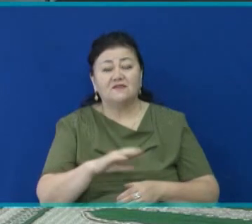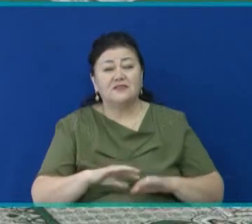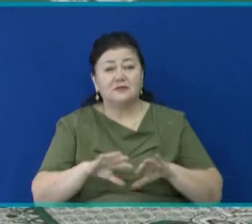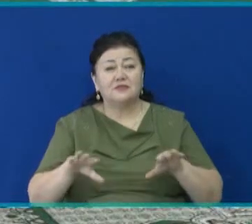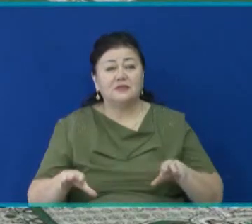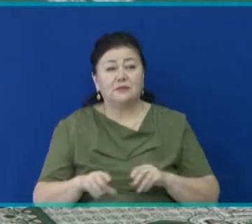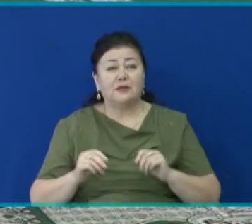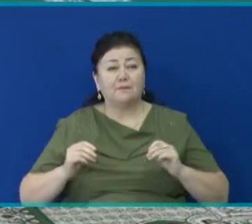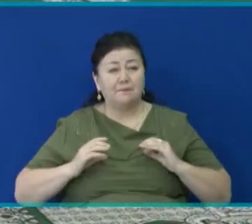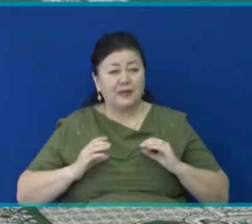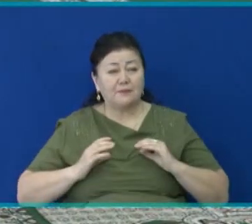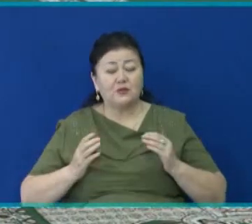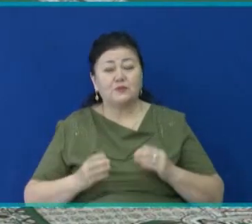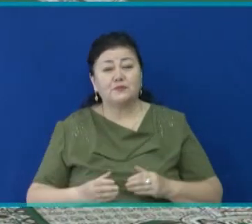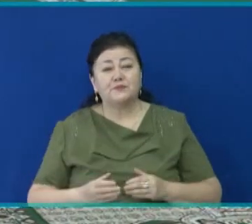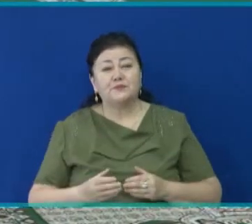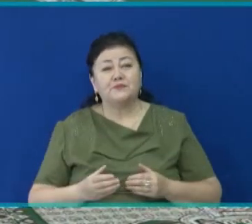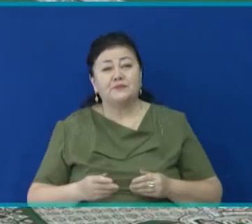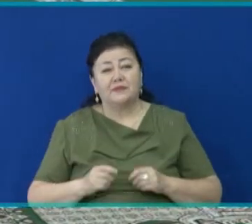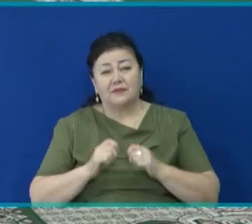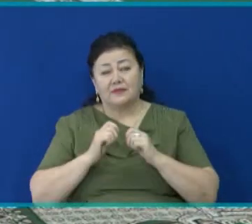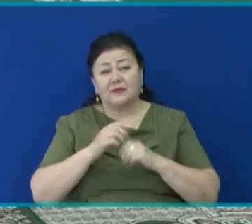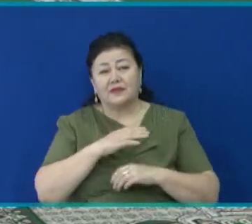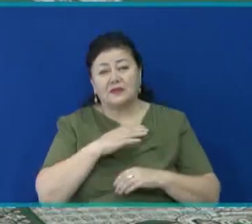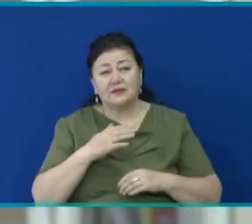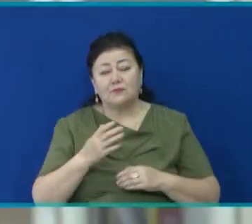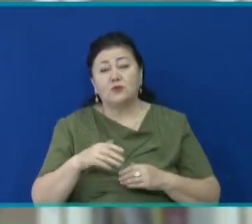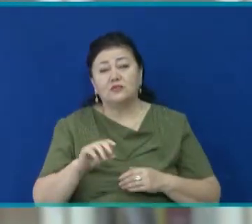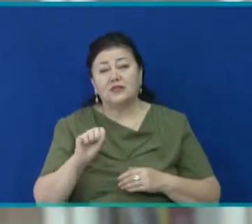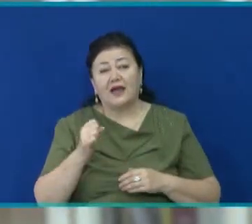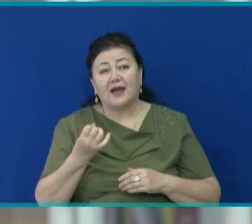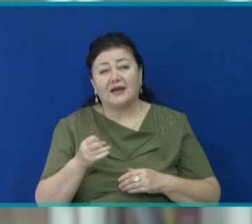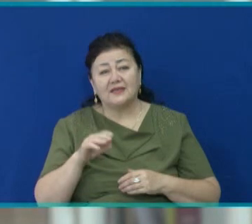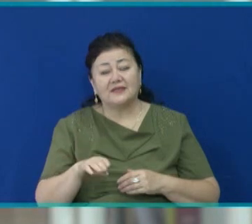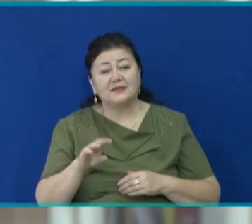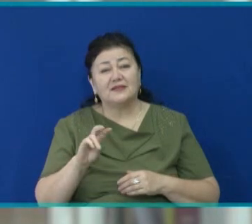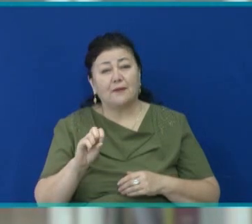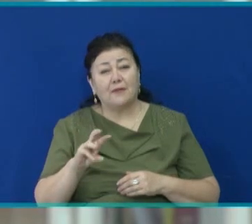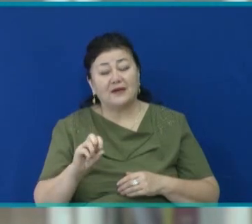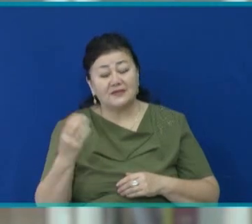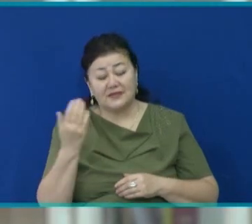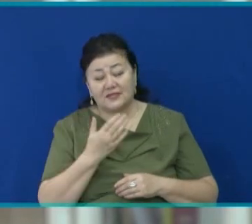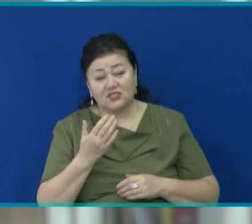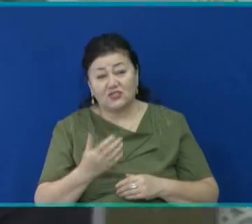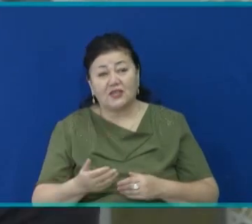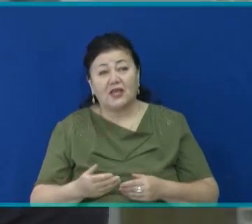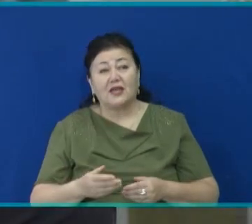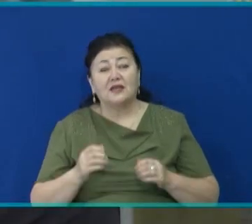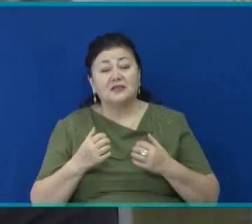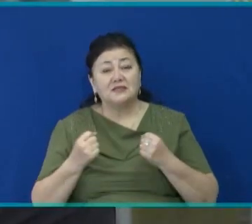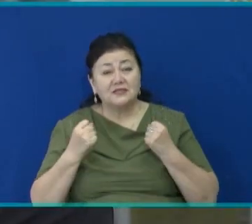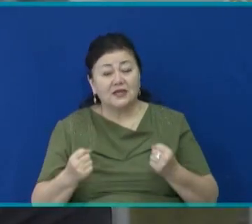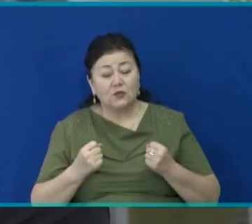благополучия. Жертвоприношение совершается после айт-намаза. Скот должен быть здоровым. В некоторых случаях разрешается приносить